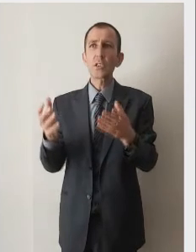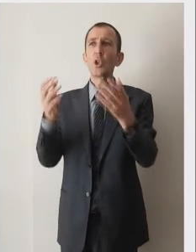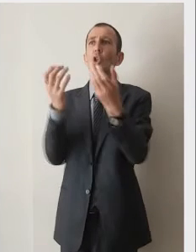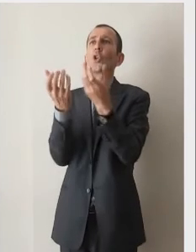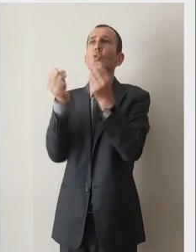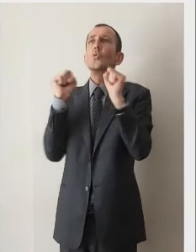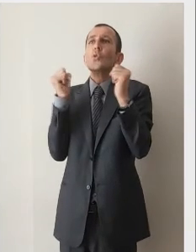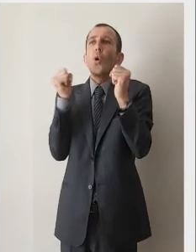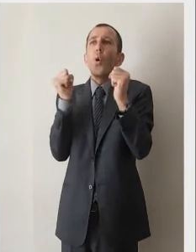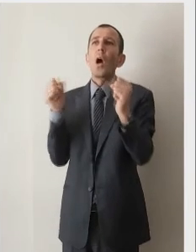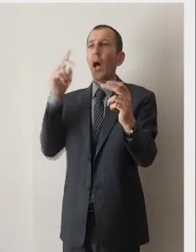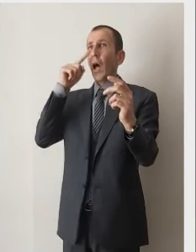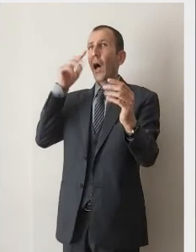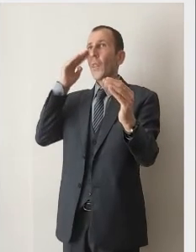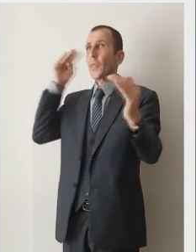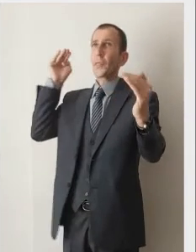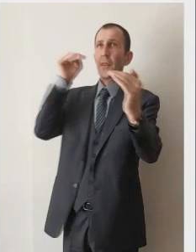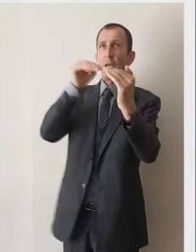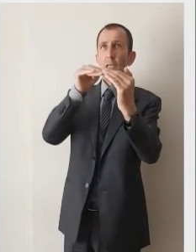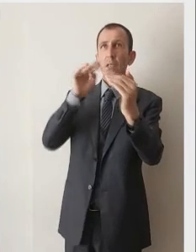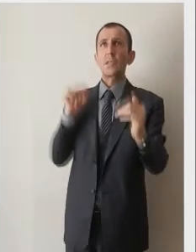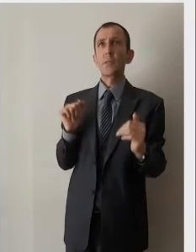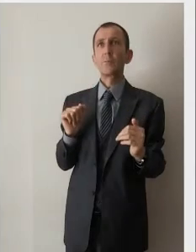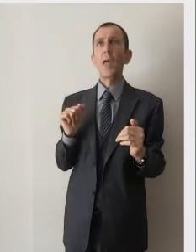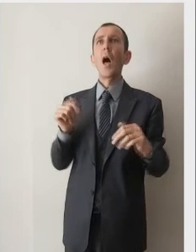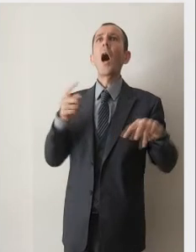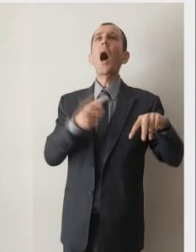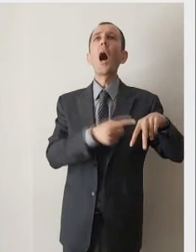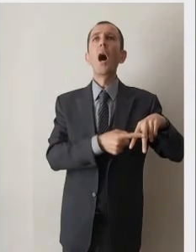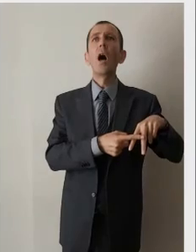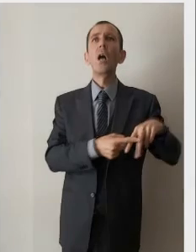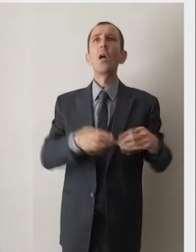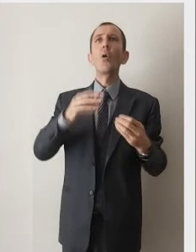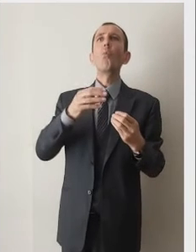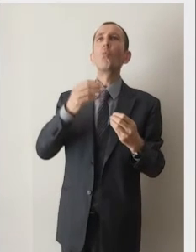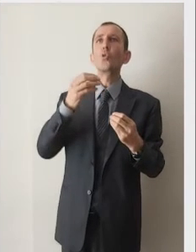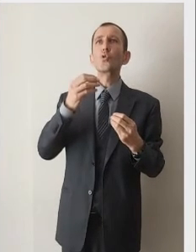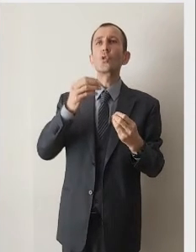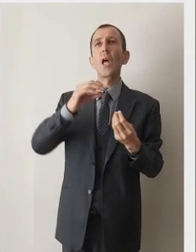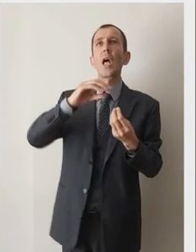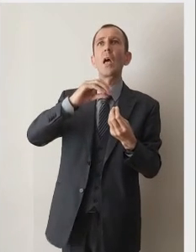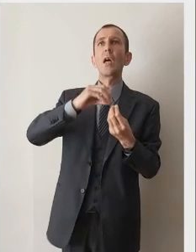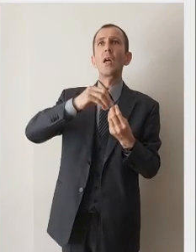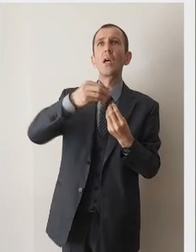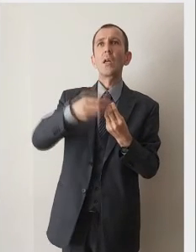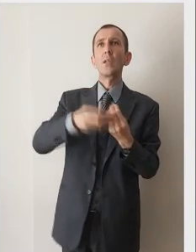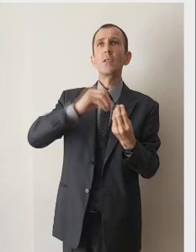Muz, zeytin, incir ve pamuk sıcaklık istekleri fazla olan bitkilerdir. Üzüm